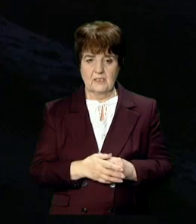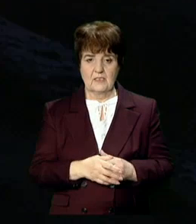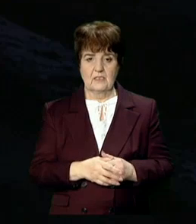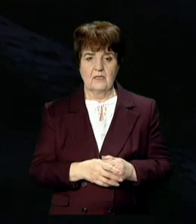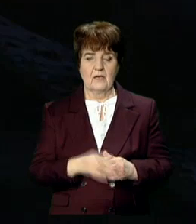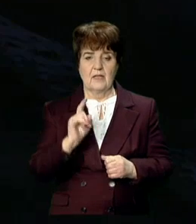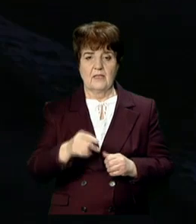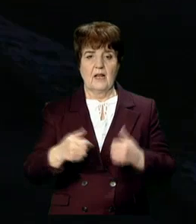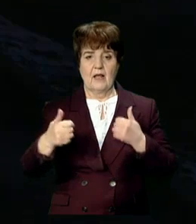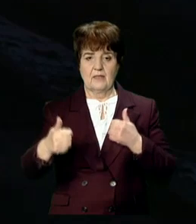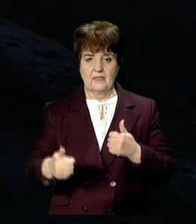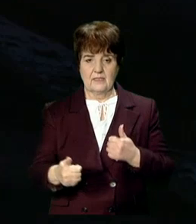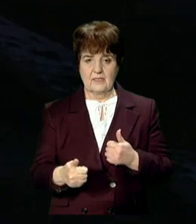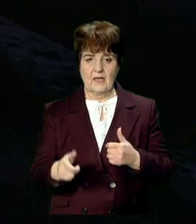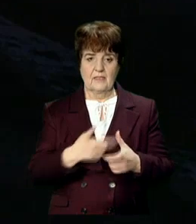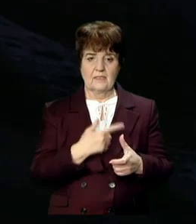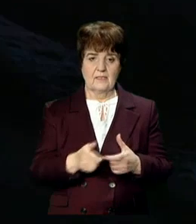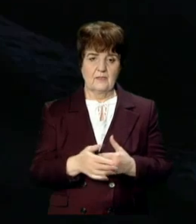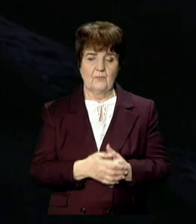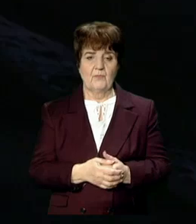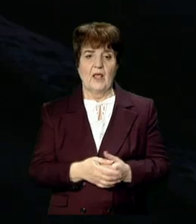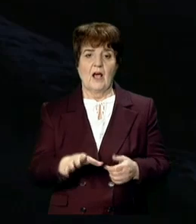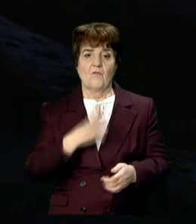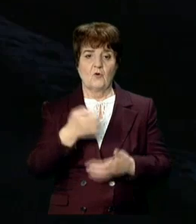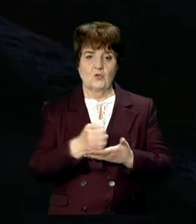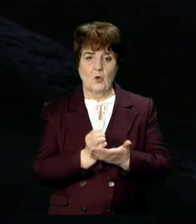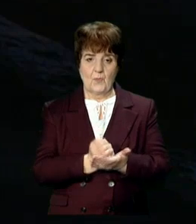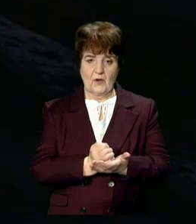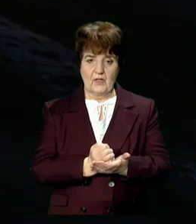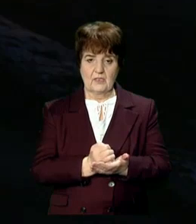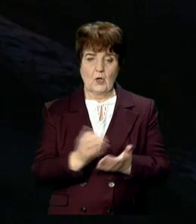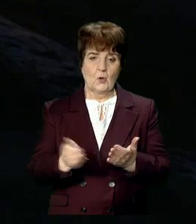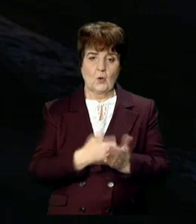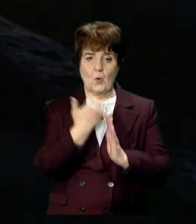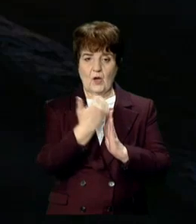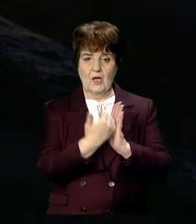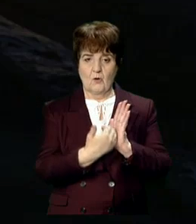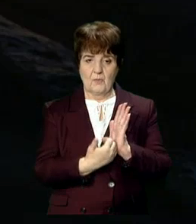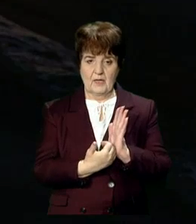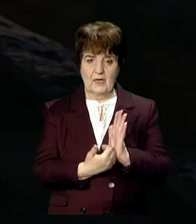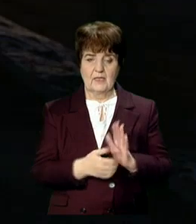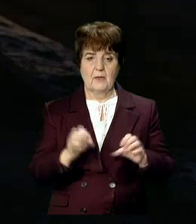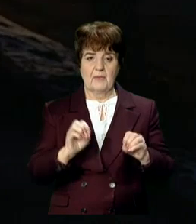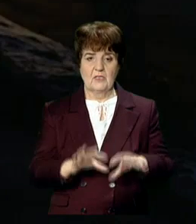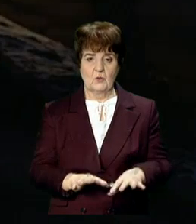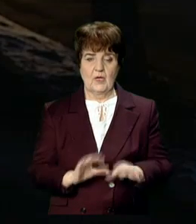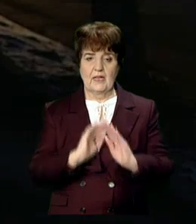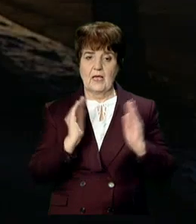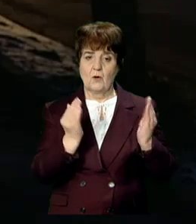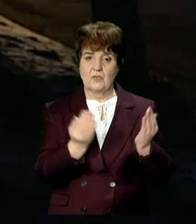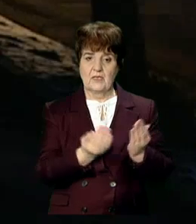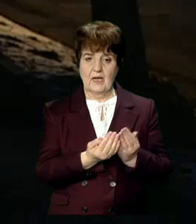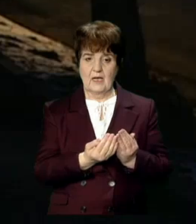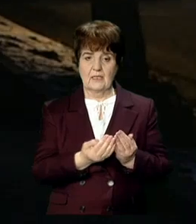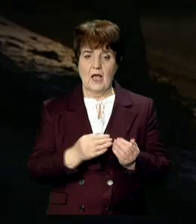activeze de la distanță sau pe ture. A fost aprobat și un nou regulament ce vizează măsurile de izolare. Astfel,